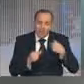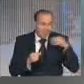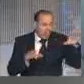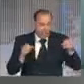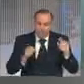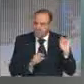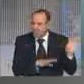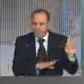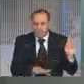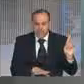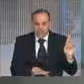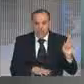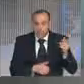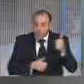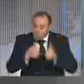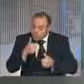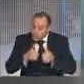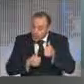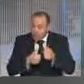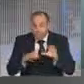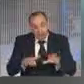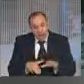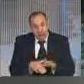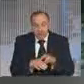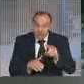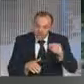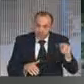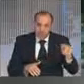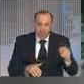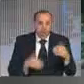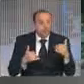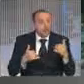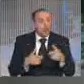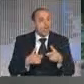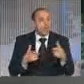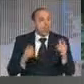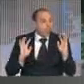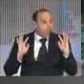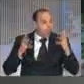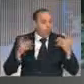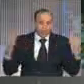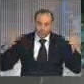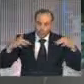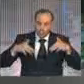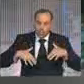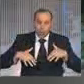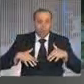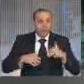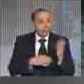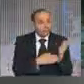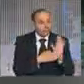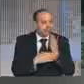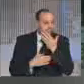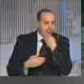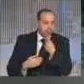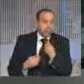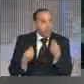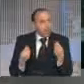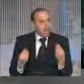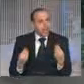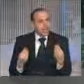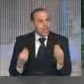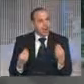هذا نجيبو في المسابقات وفي مهرجانات ما هك اجواء كبيره برشا وجماهير كبيره وكان العرض شيق وممتع